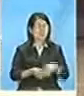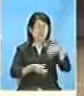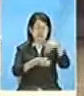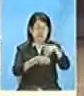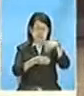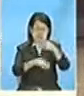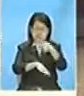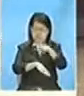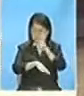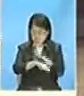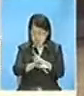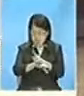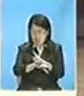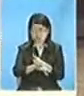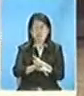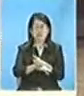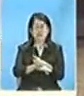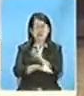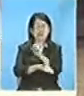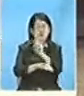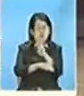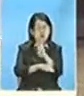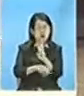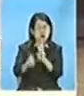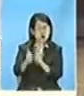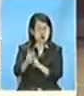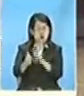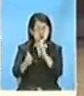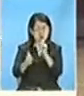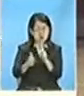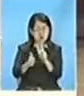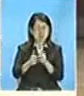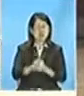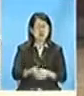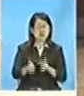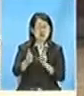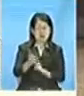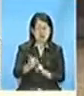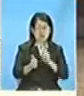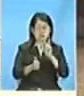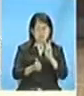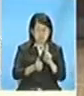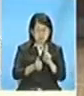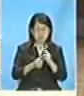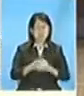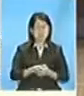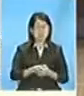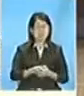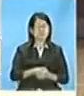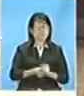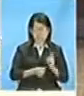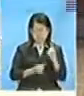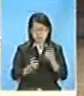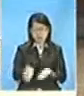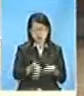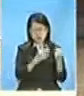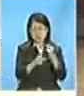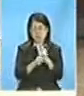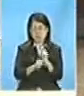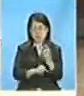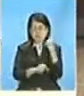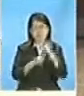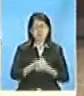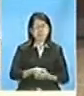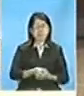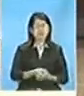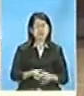ตำแหน่งประธานวุฒิสภารองประธานวุฒิสภาคนที่หนึ่งและรองประธานวุฒิสภาคนที่สองใหม่ทั้งหมดนั่น